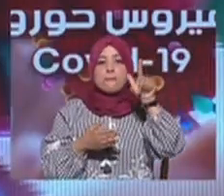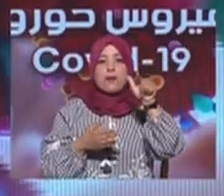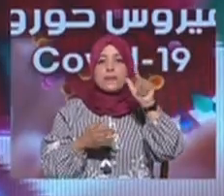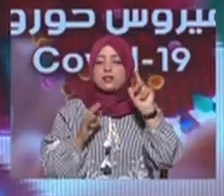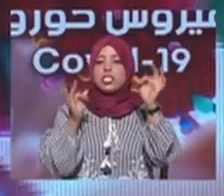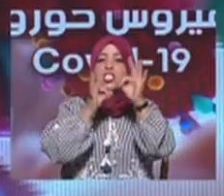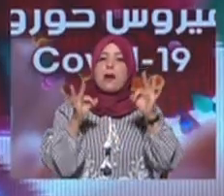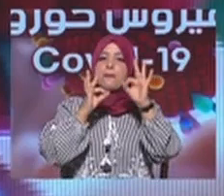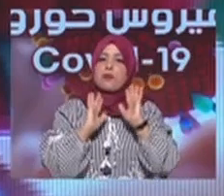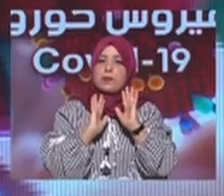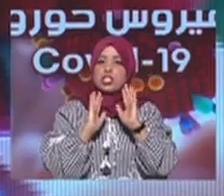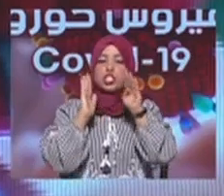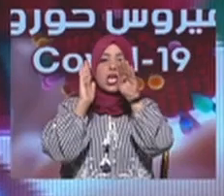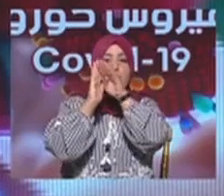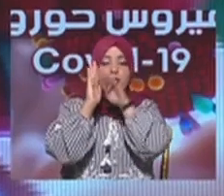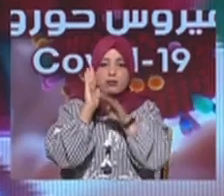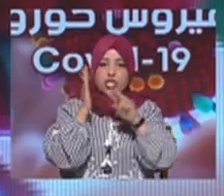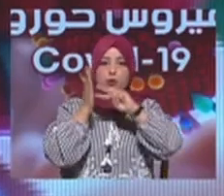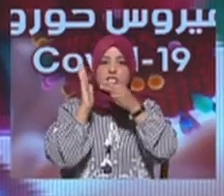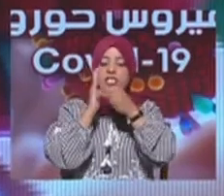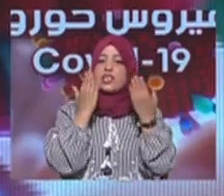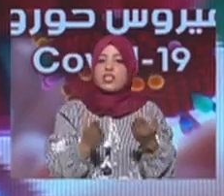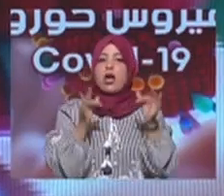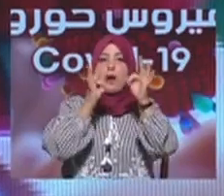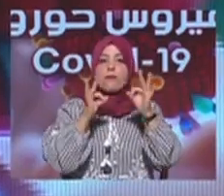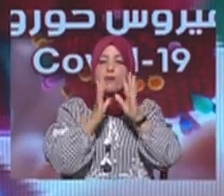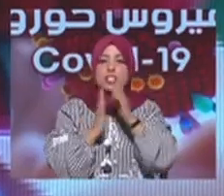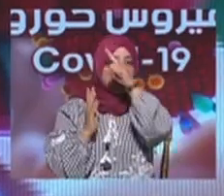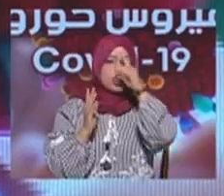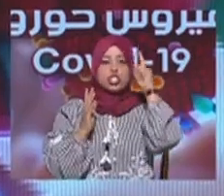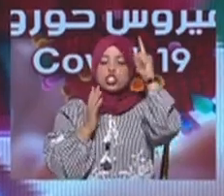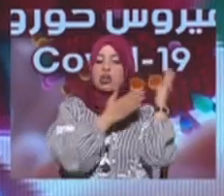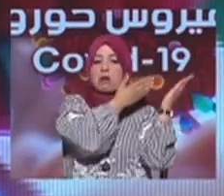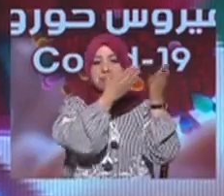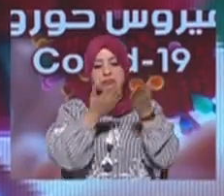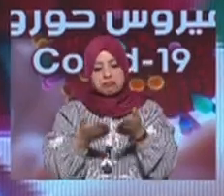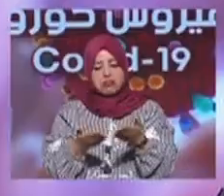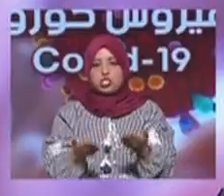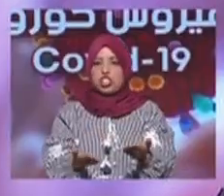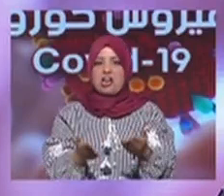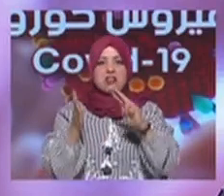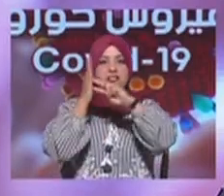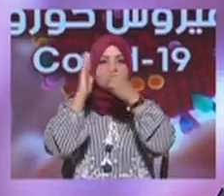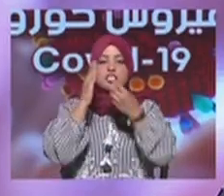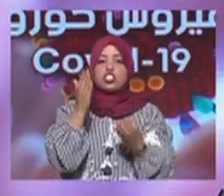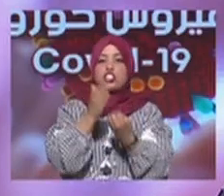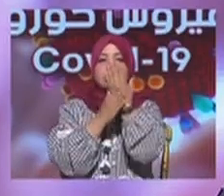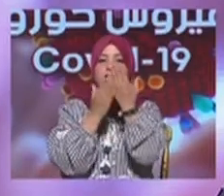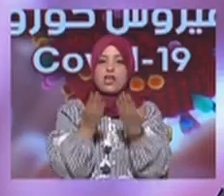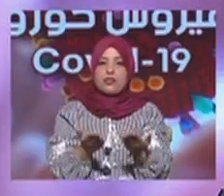خاطر نحن عندنا السيكونسور اللي هو تراديسيونيل ستاندار اللي يعمل السيكونسور علاش قالوا انه سي اون